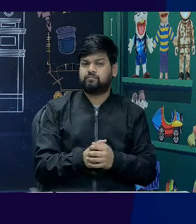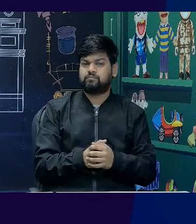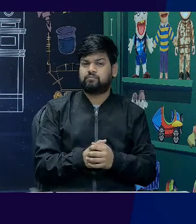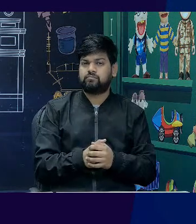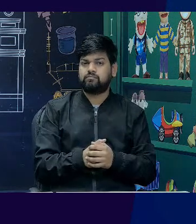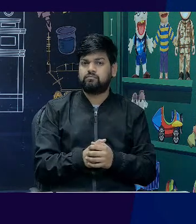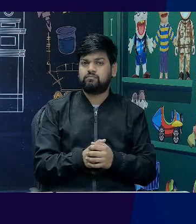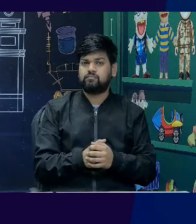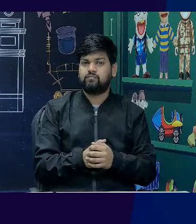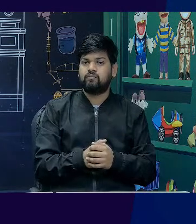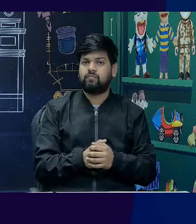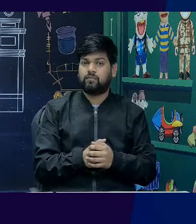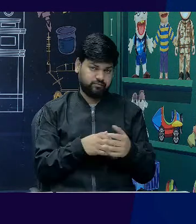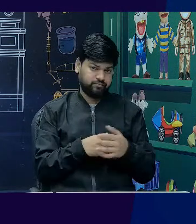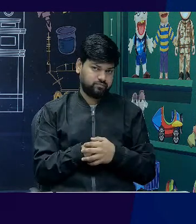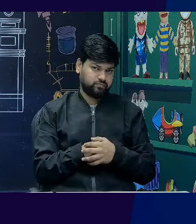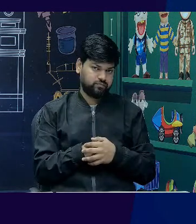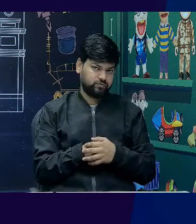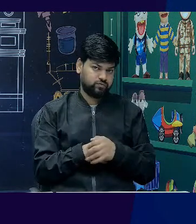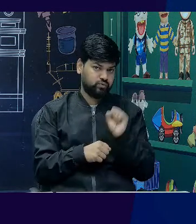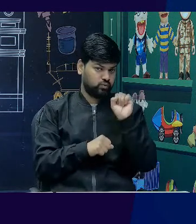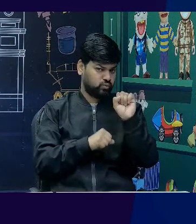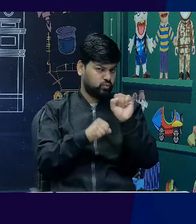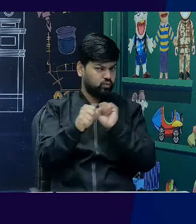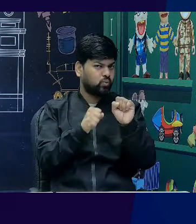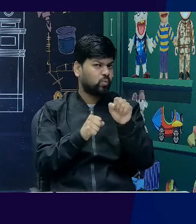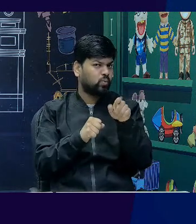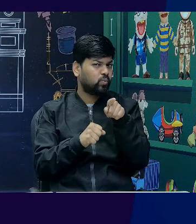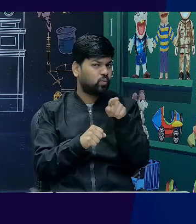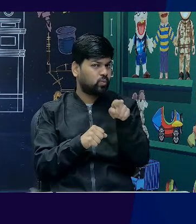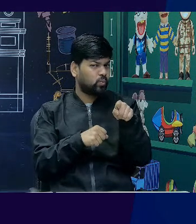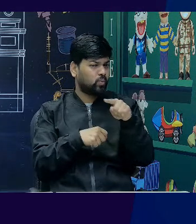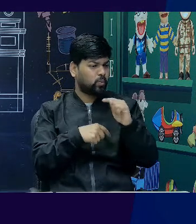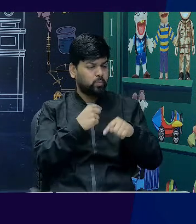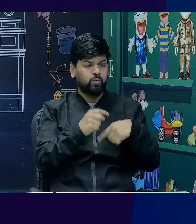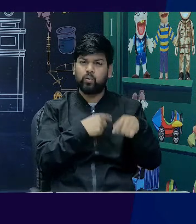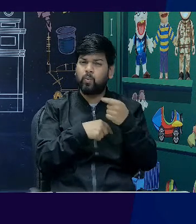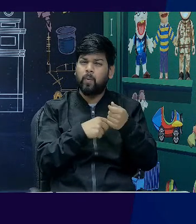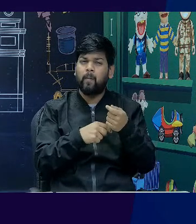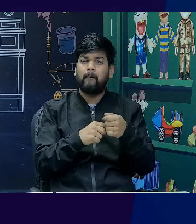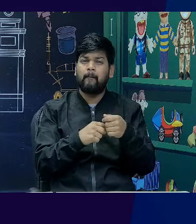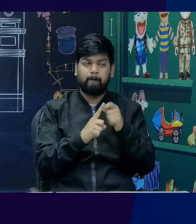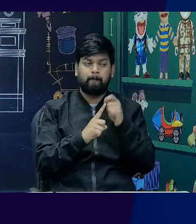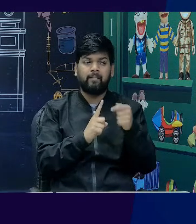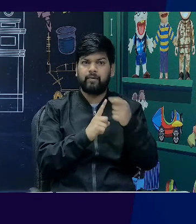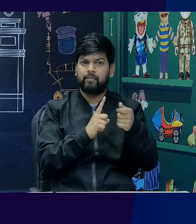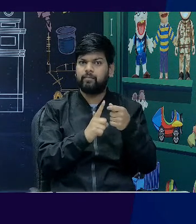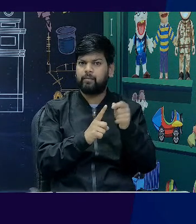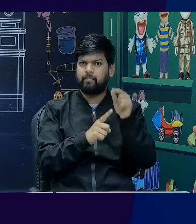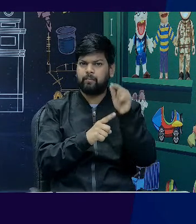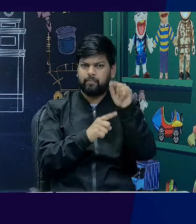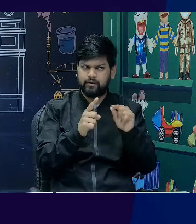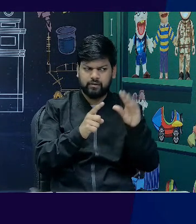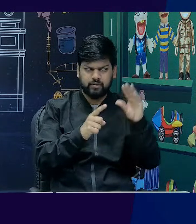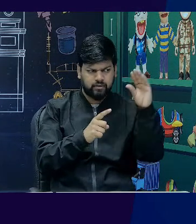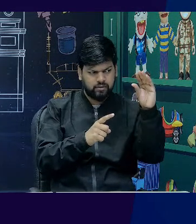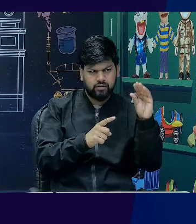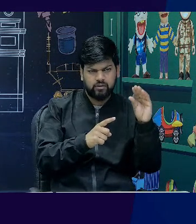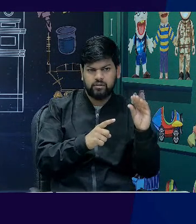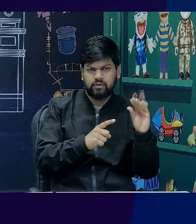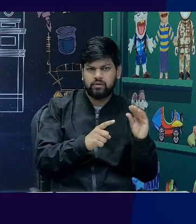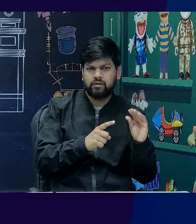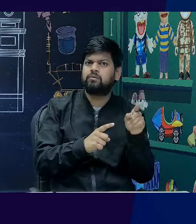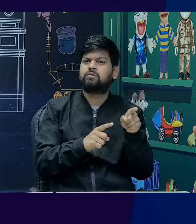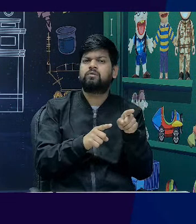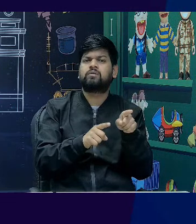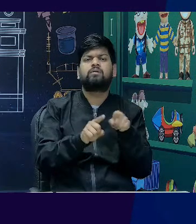asset create कर रहा है, ना आपकी liability, मतलब जो आपका payment है वो reduce कर रहा है. So इसमें included होएगा payment of